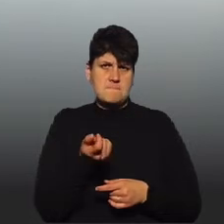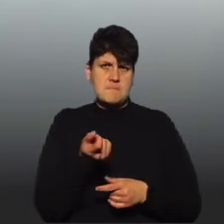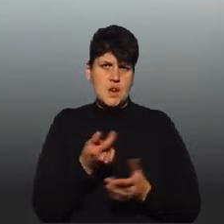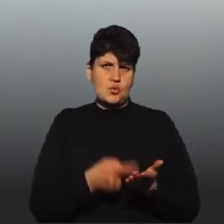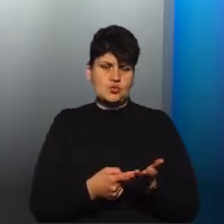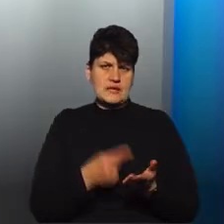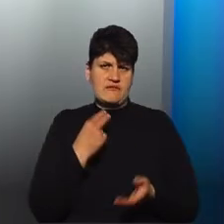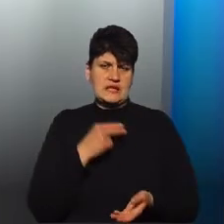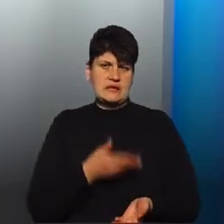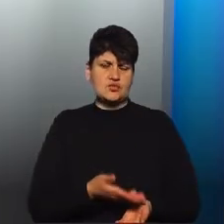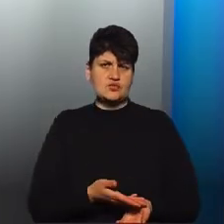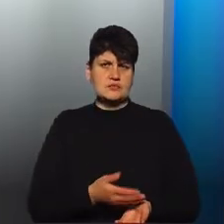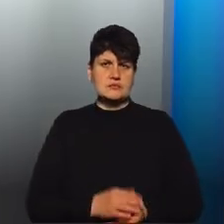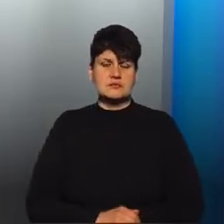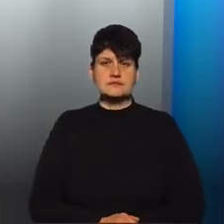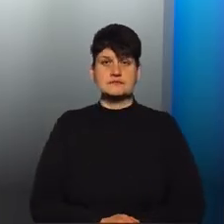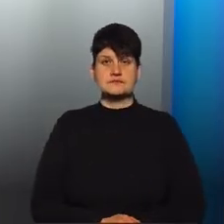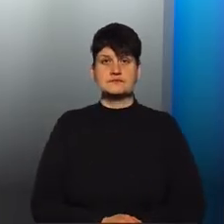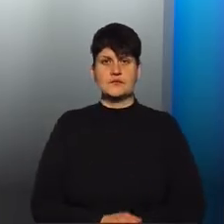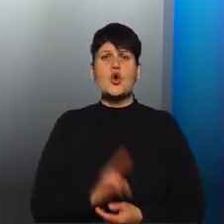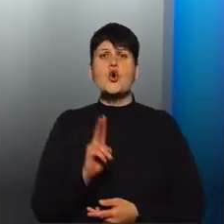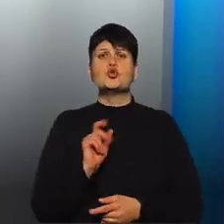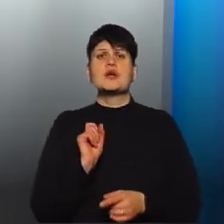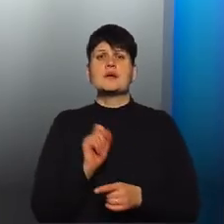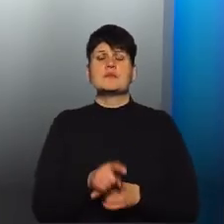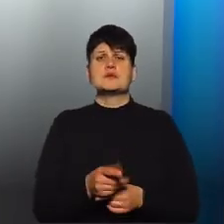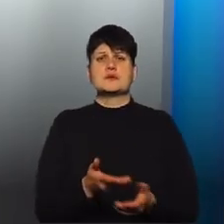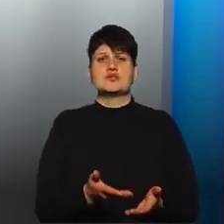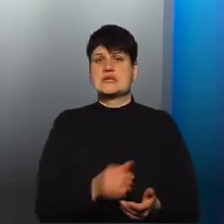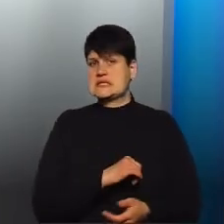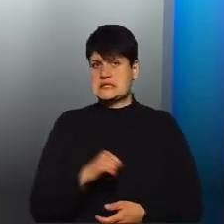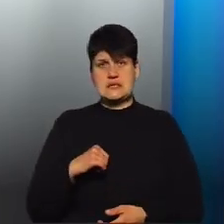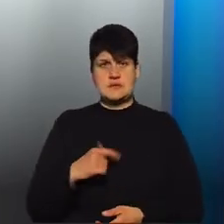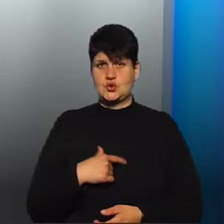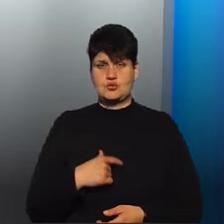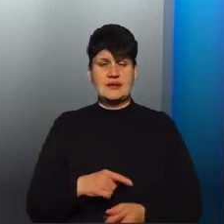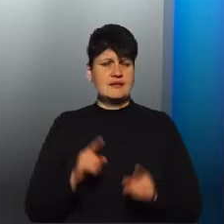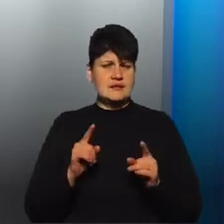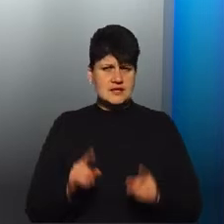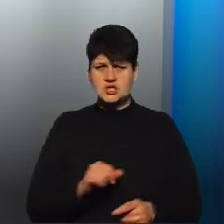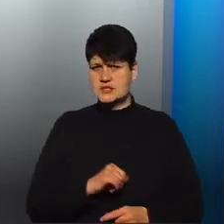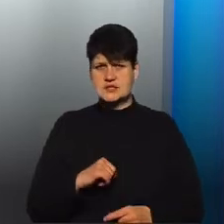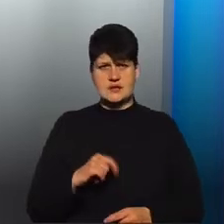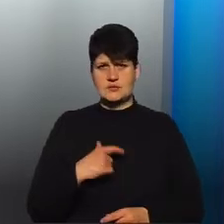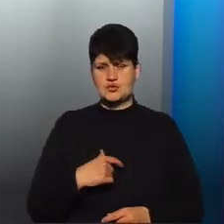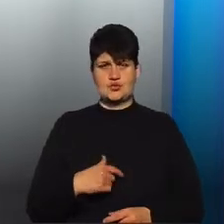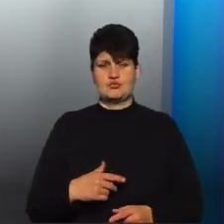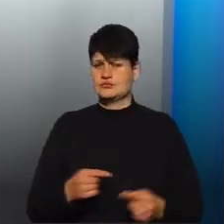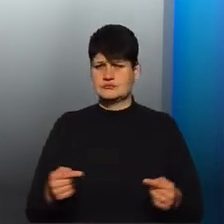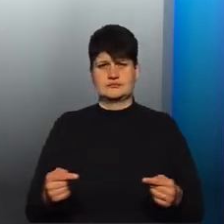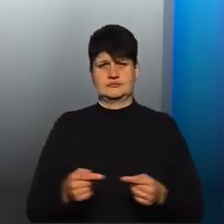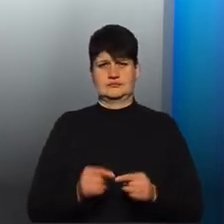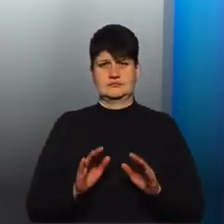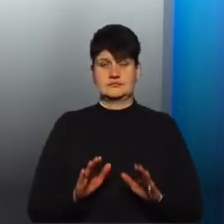ефективністю? Хто їх призначає тоді? Самі собі. Самі, лише самолікування. Самі собі, однозначно. Однозначно, тому що, дивіться,